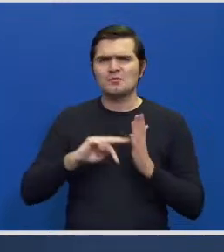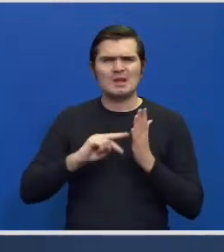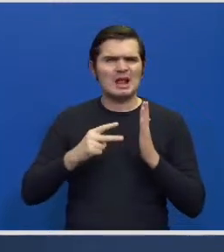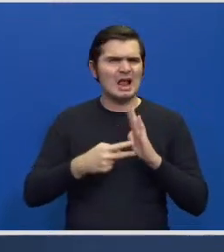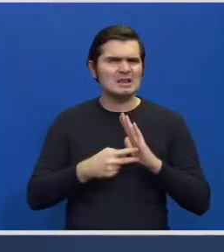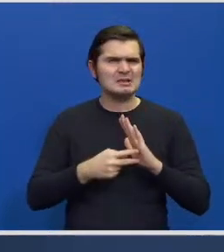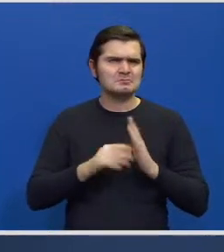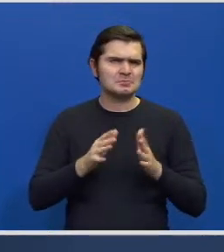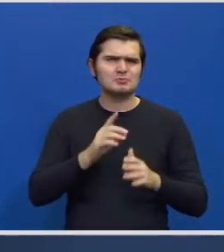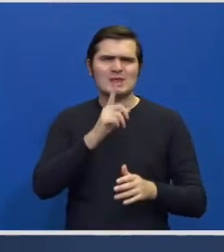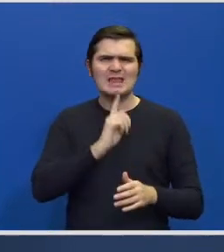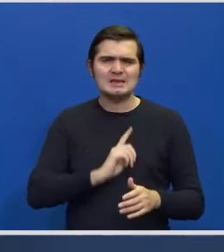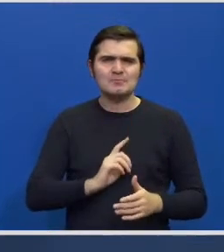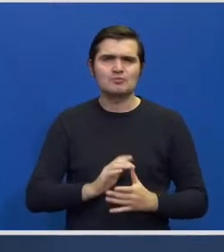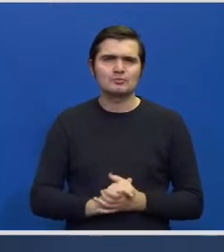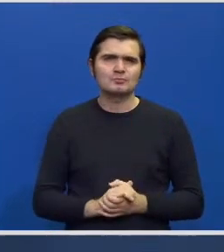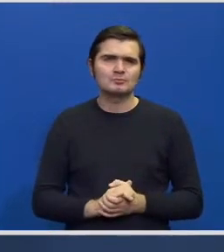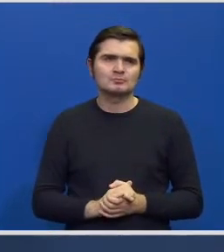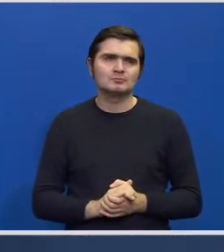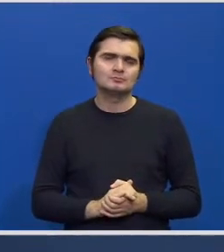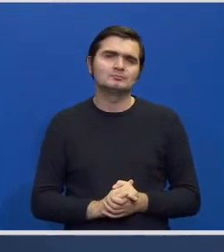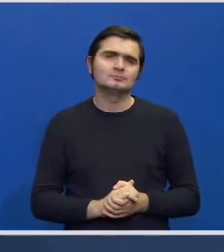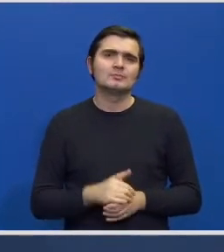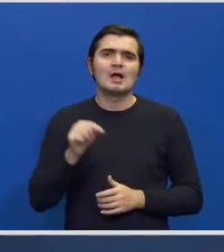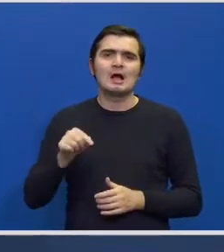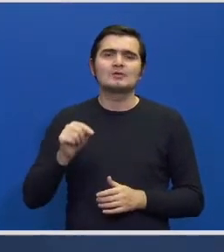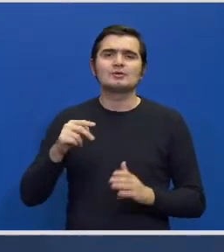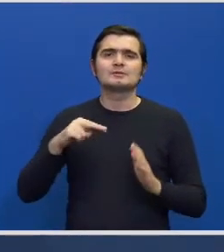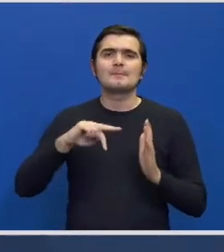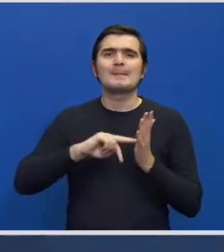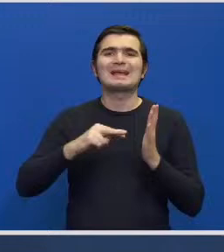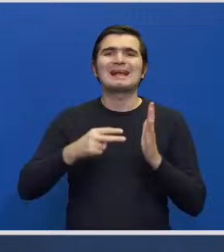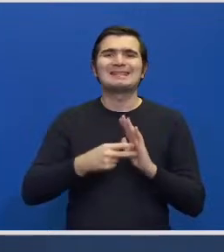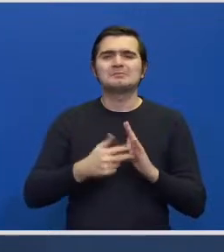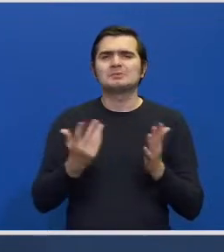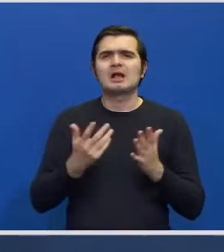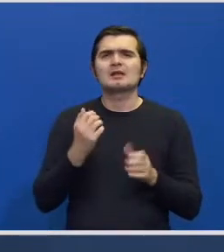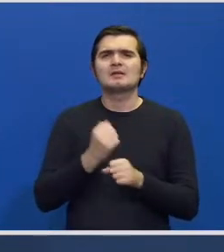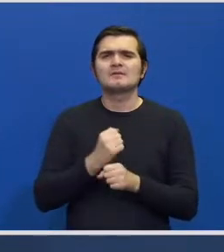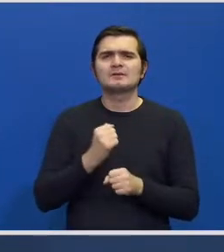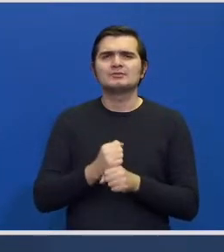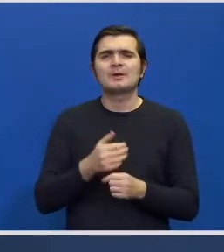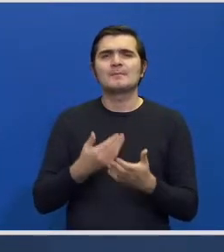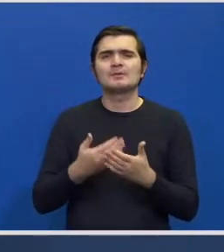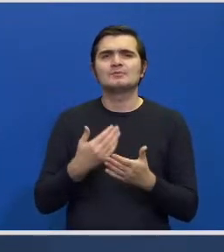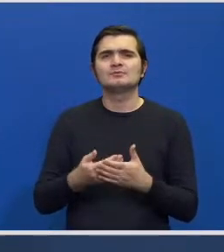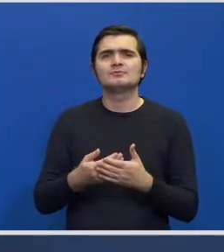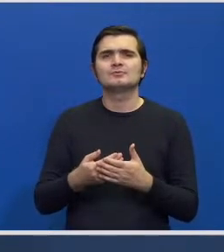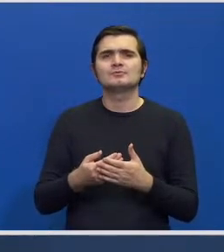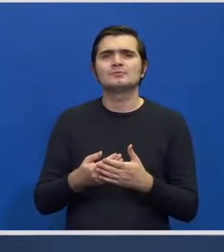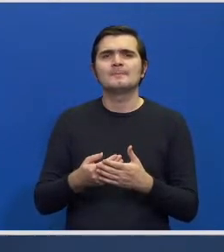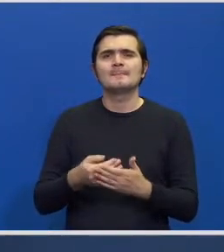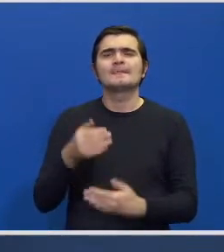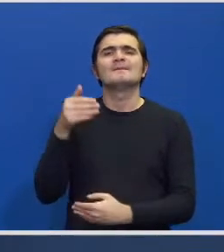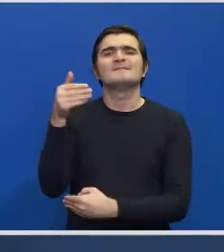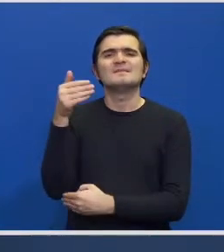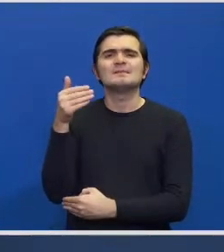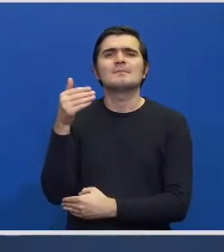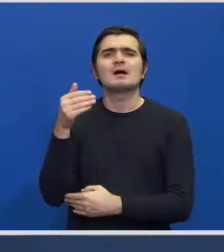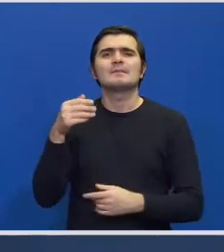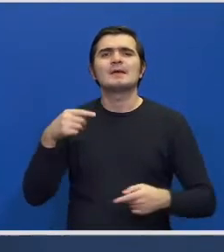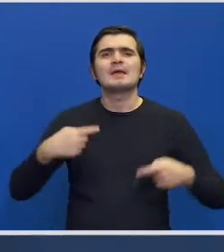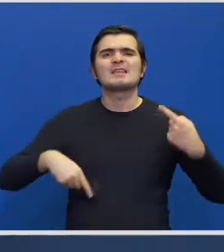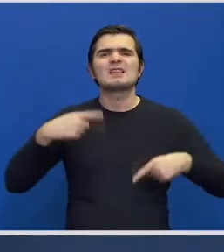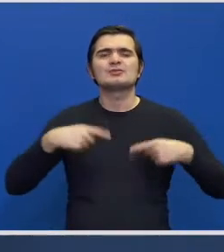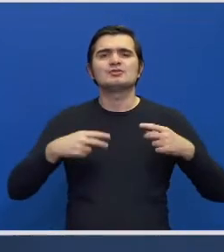simplu. E mecanismul care în mod uzual îl făceam la